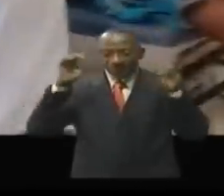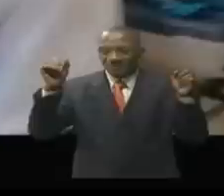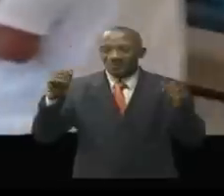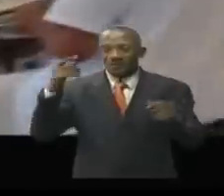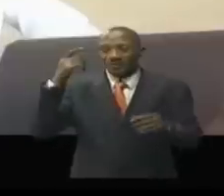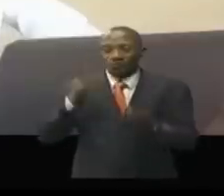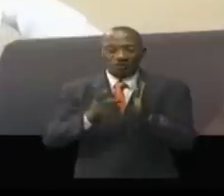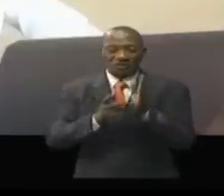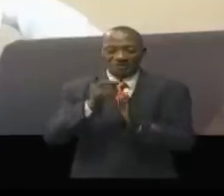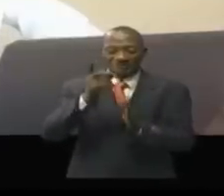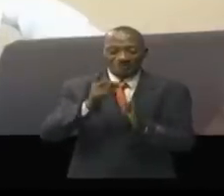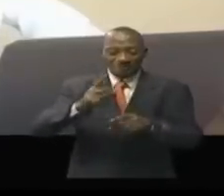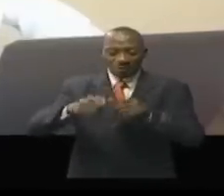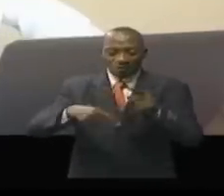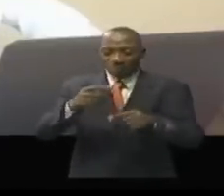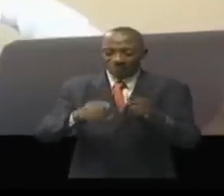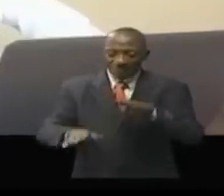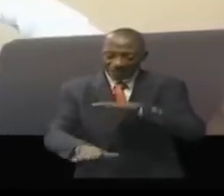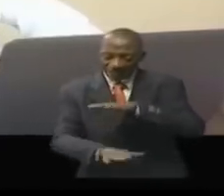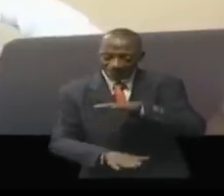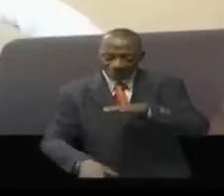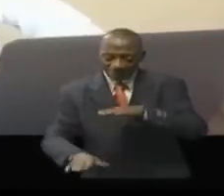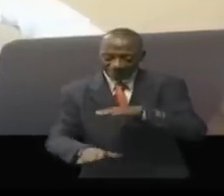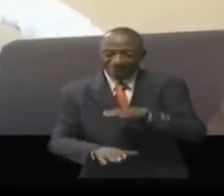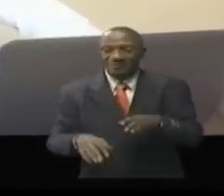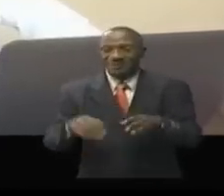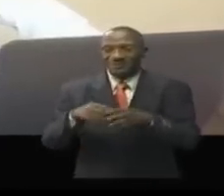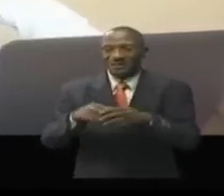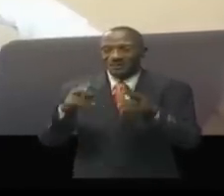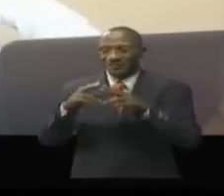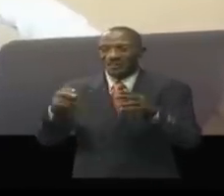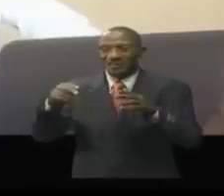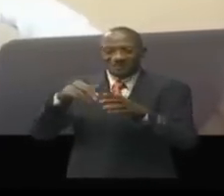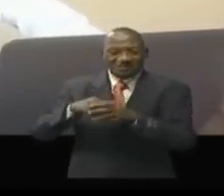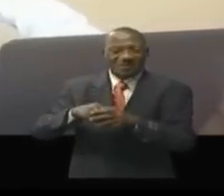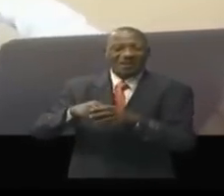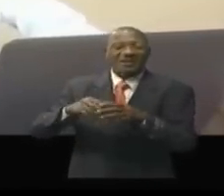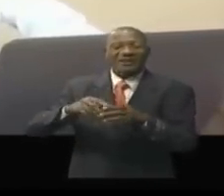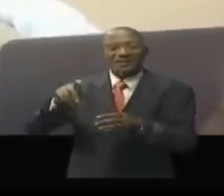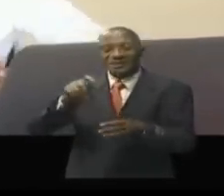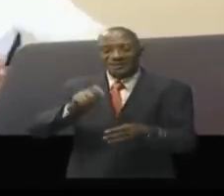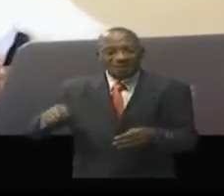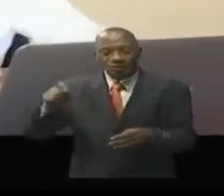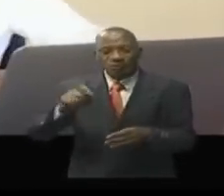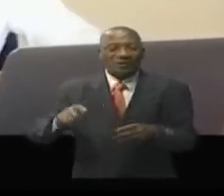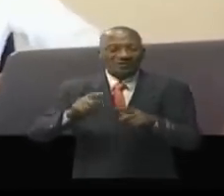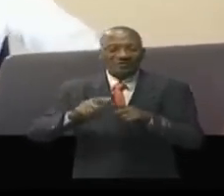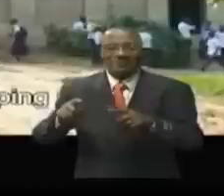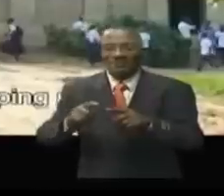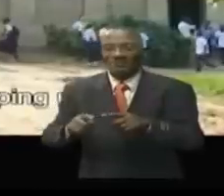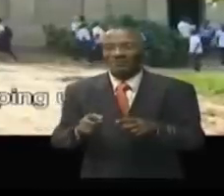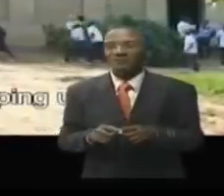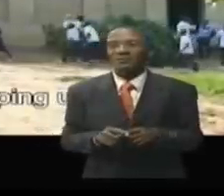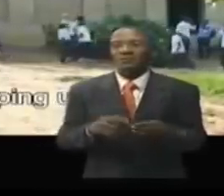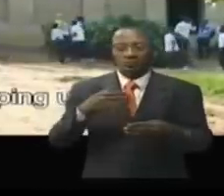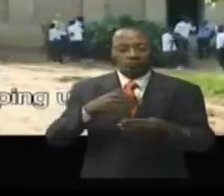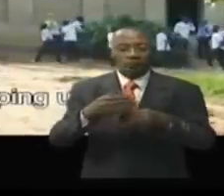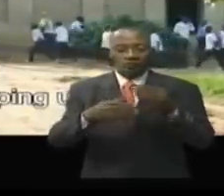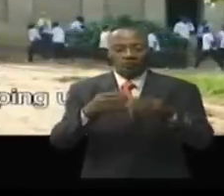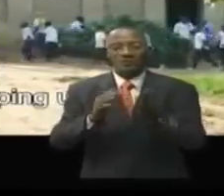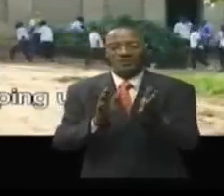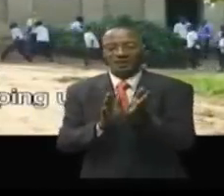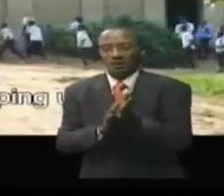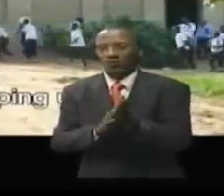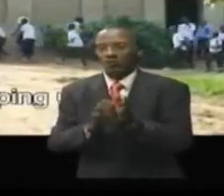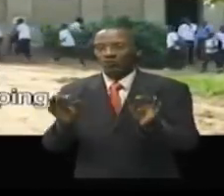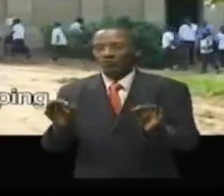base, le ministre provincial de la Santé, Dr Tony Elongier, vient d'ériger un hôpital moderne, des écoles et une